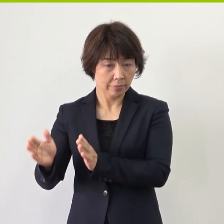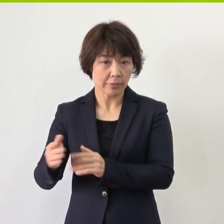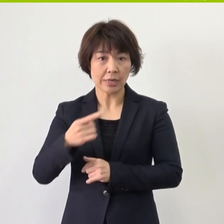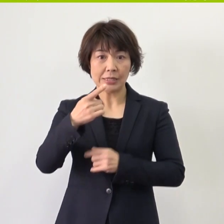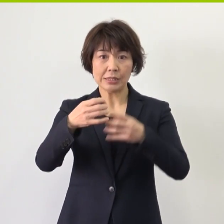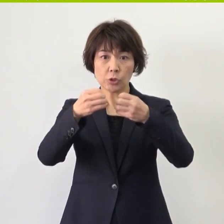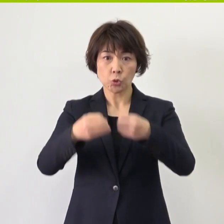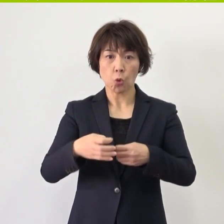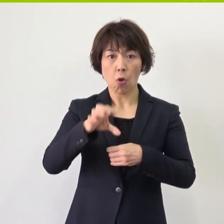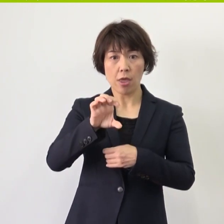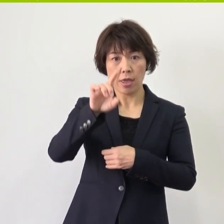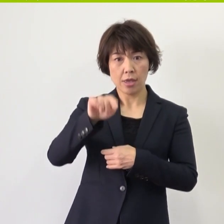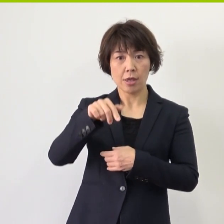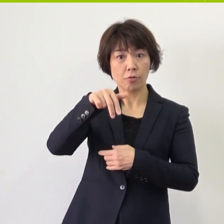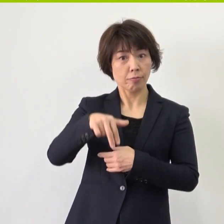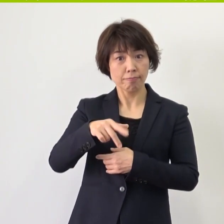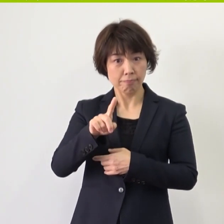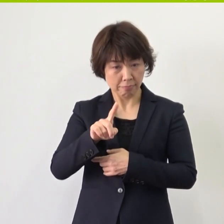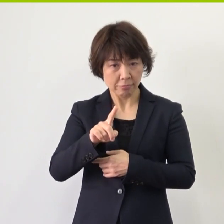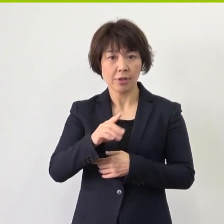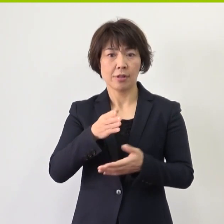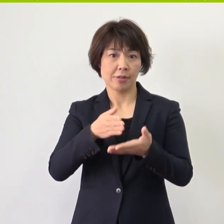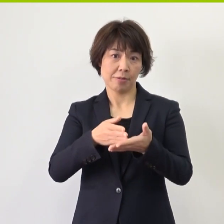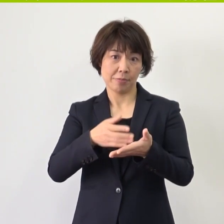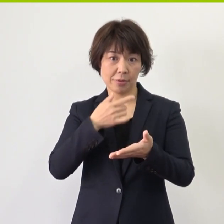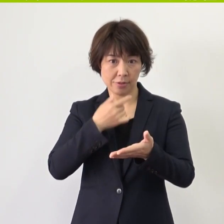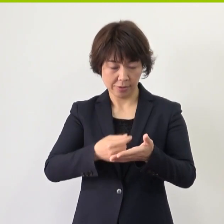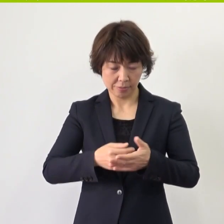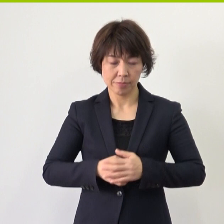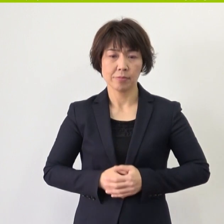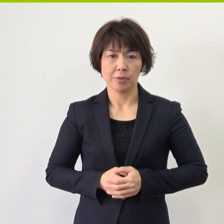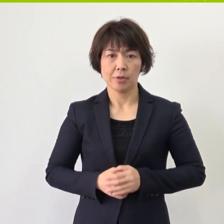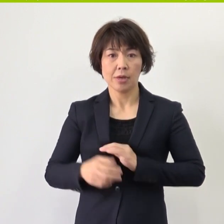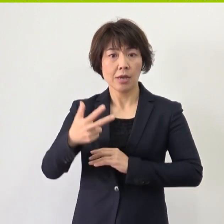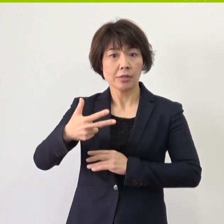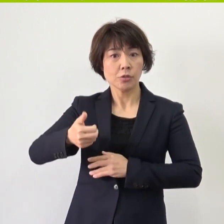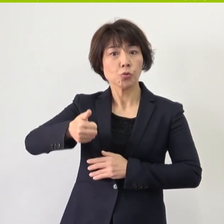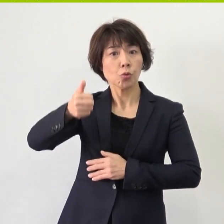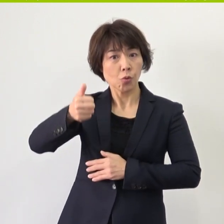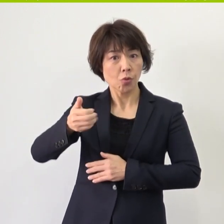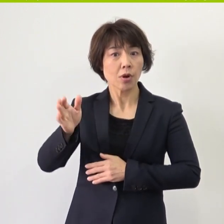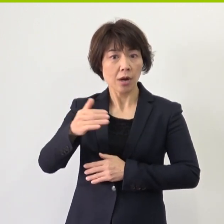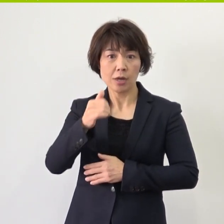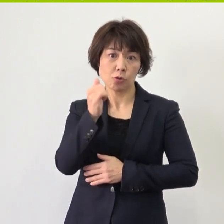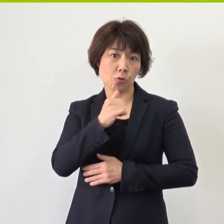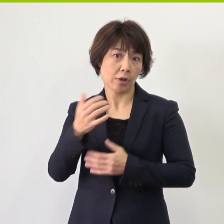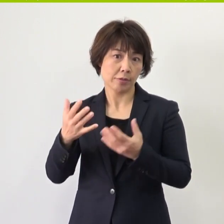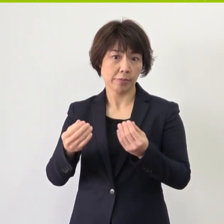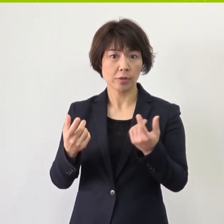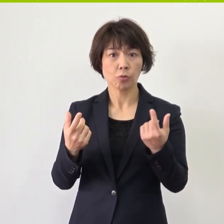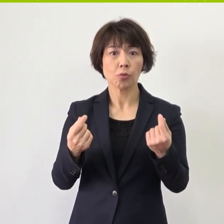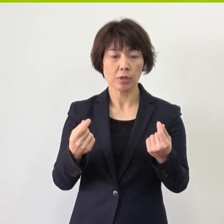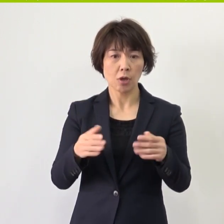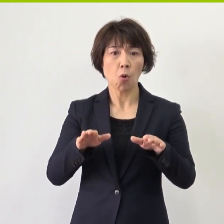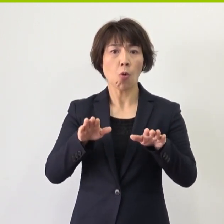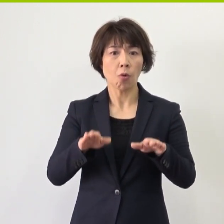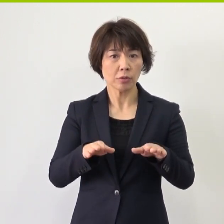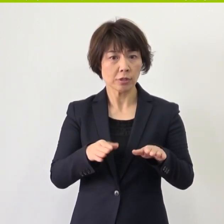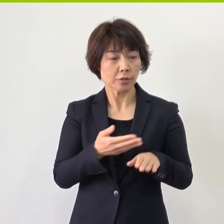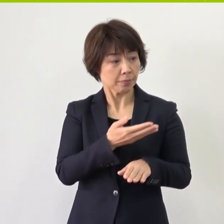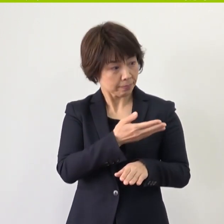一条エースについてご説明させていただきます。市長がご紹介いたしましたように、本